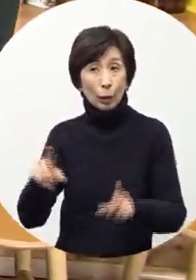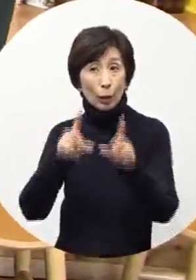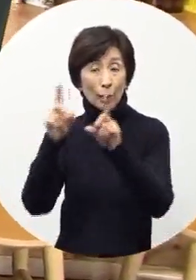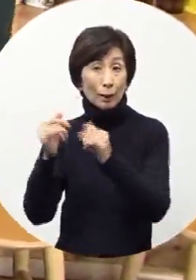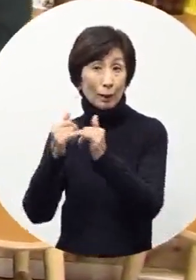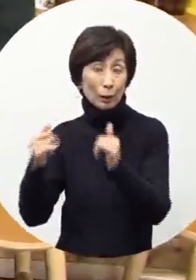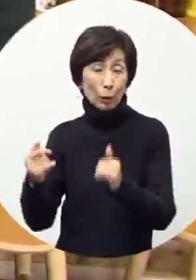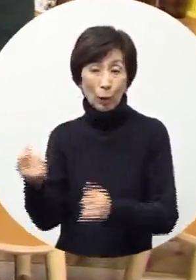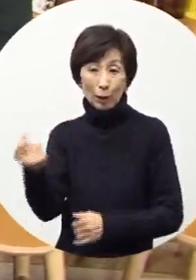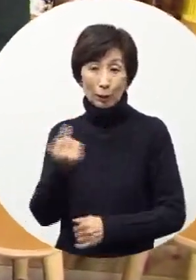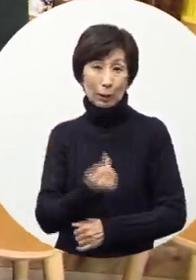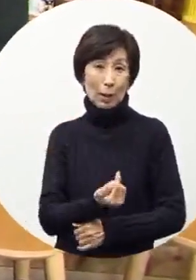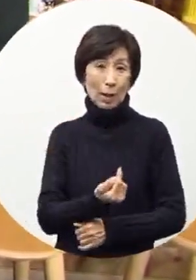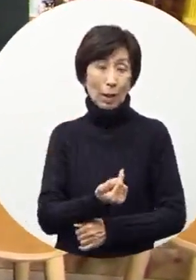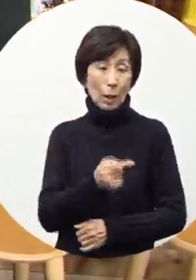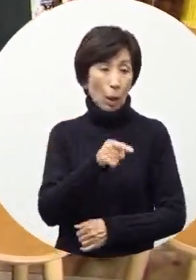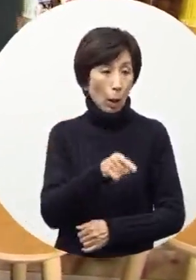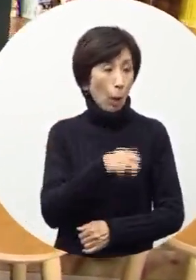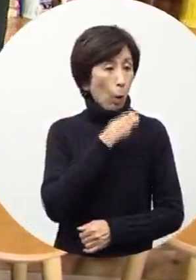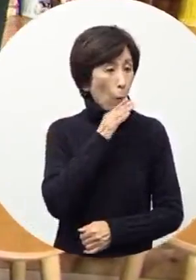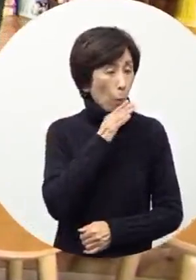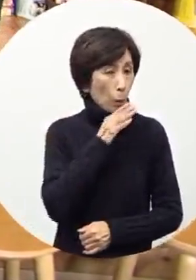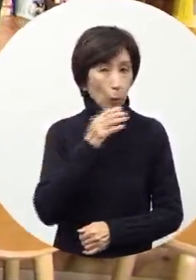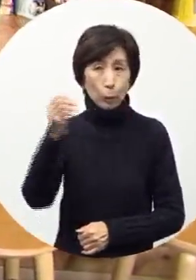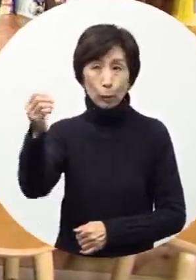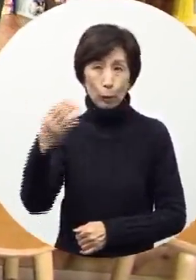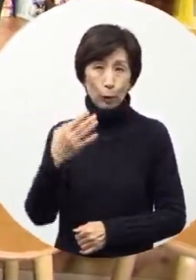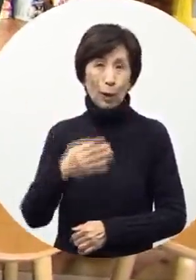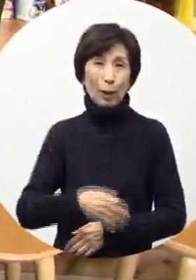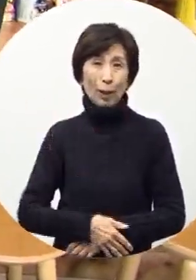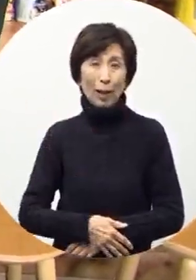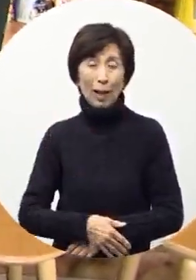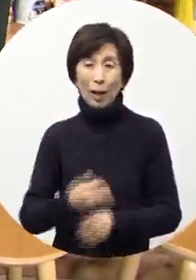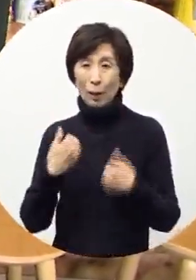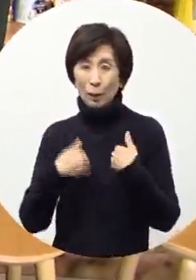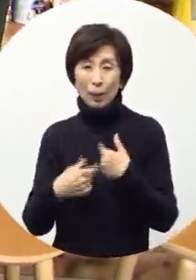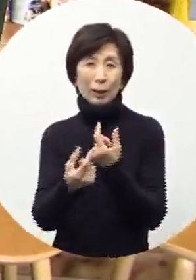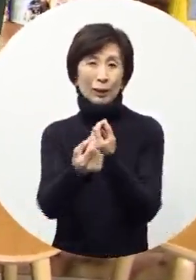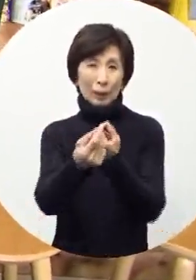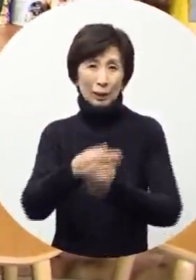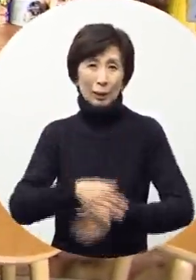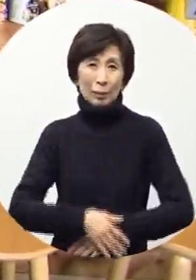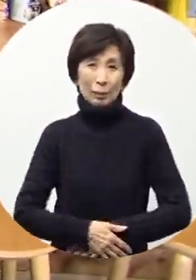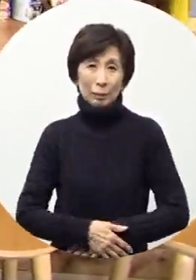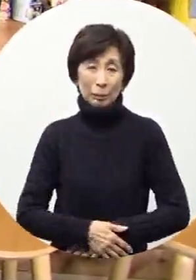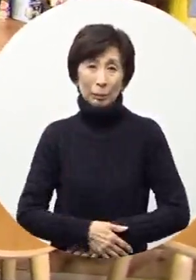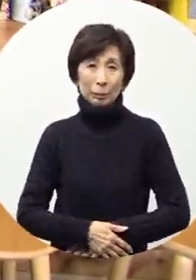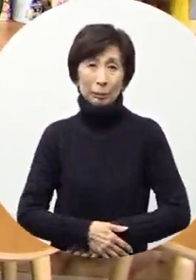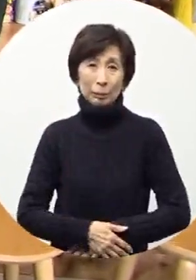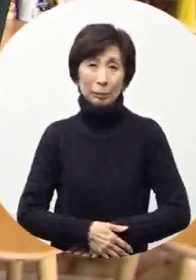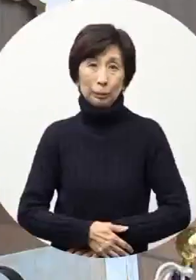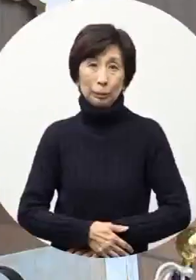方がうちに来られると本物だねって言ってくれます。 あ、それ嬉しいですね。 嬉しいですね、はい。